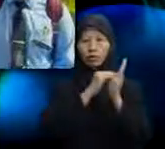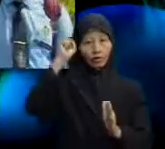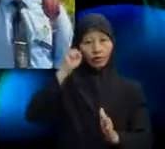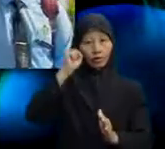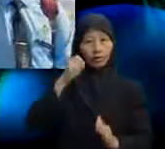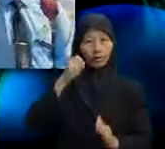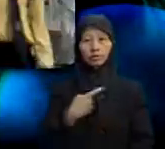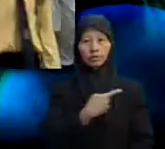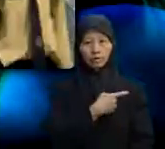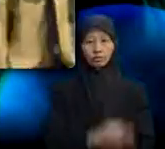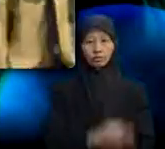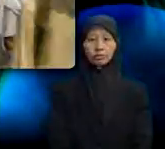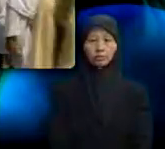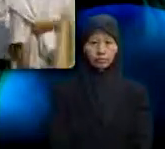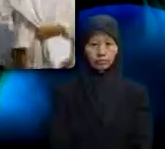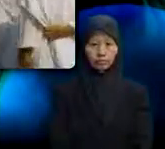kita.